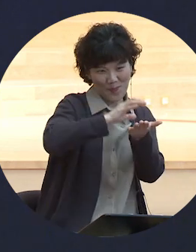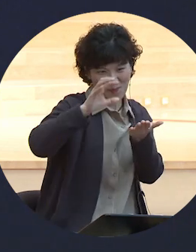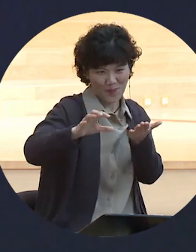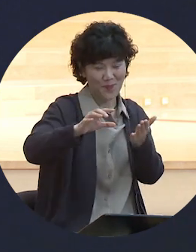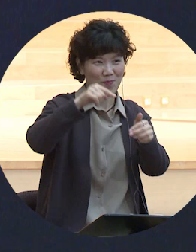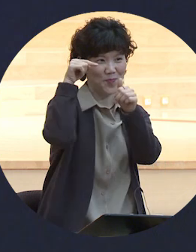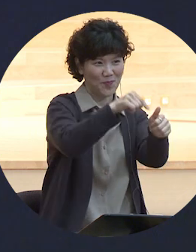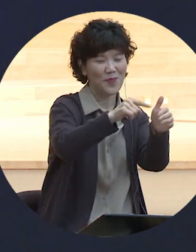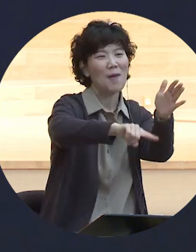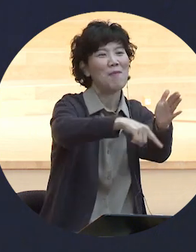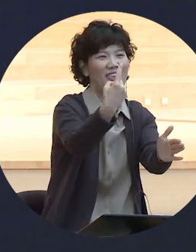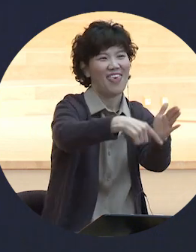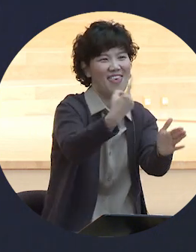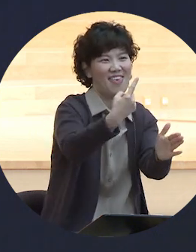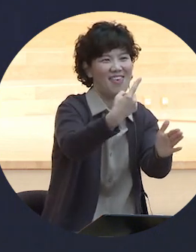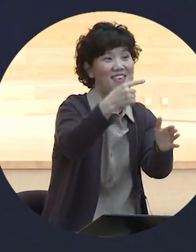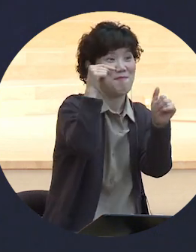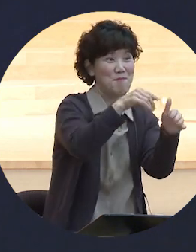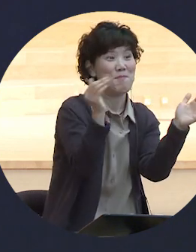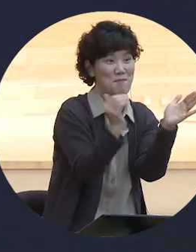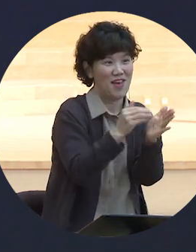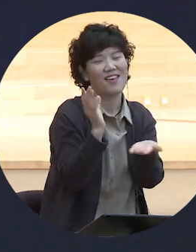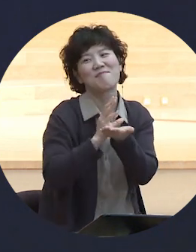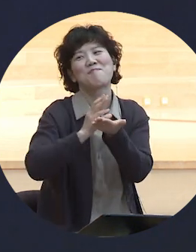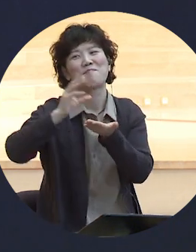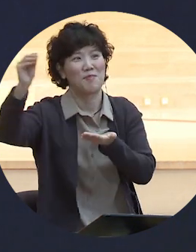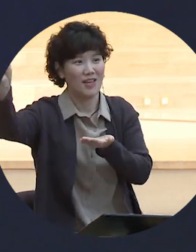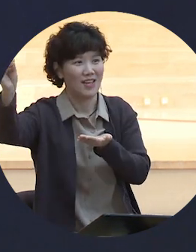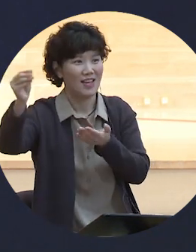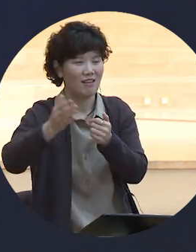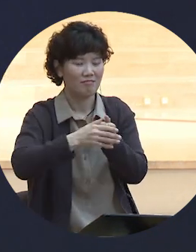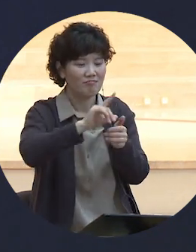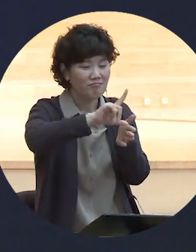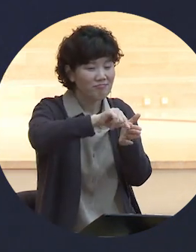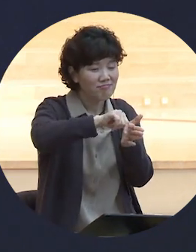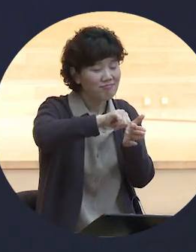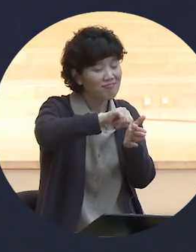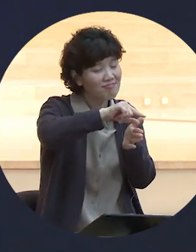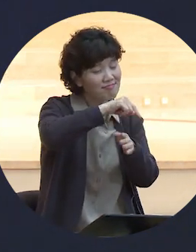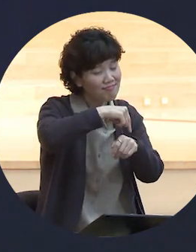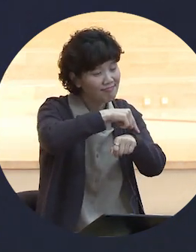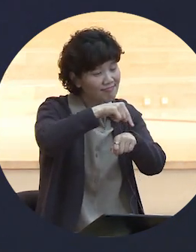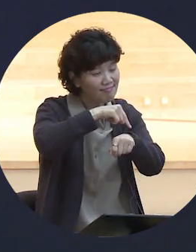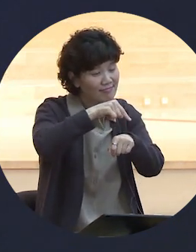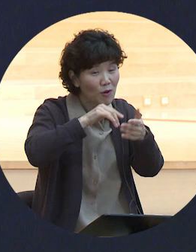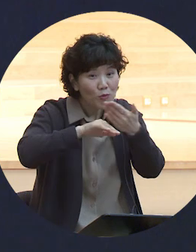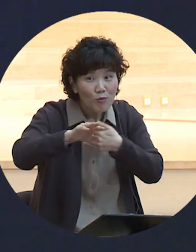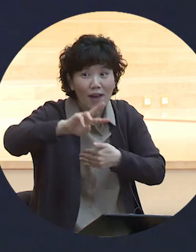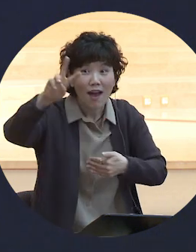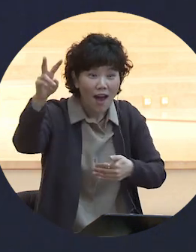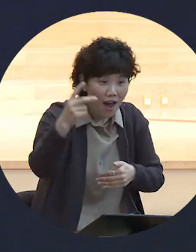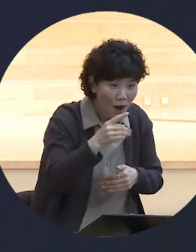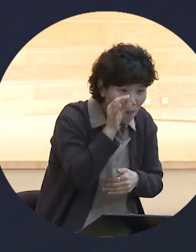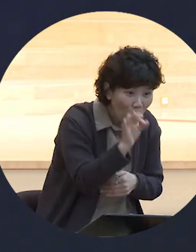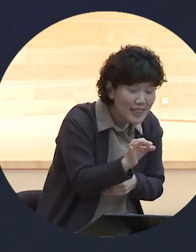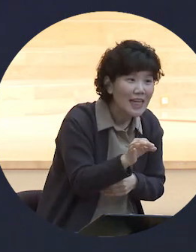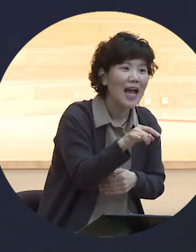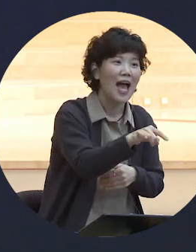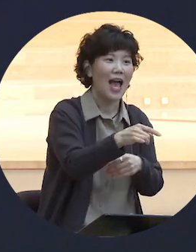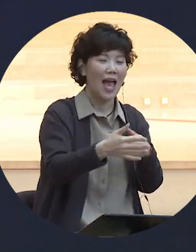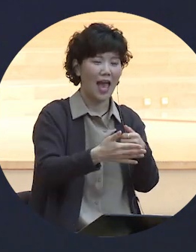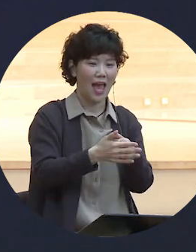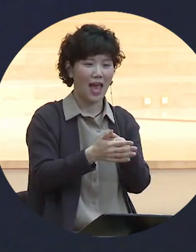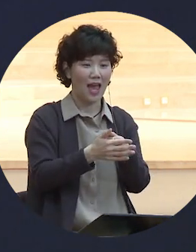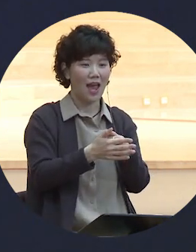라고 오도를 줬습니다. 그리고 떠났습니다. 시간이 지났죠. 돌아보니까 제자가 열심히 뭘